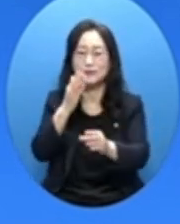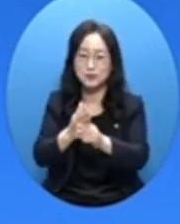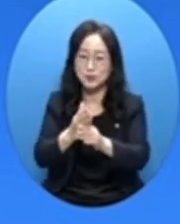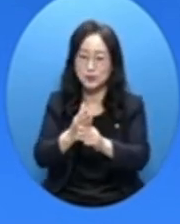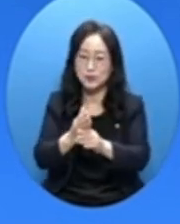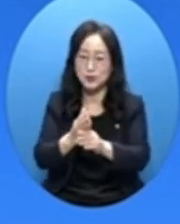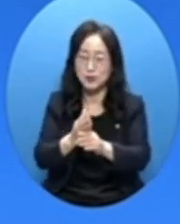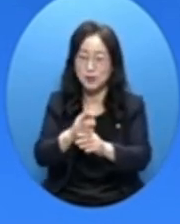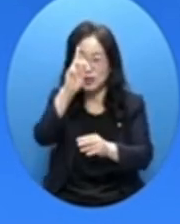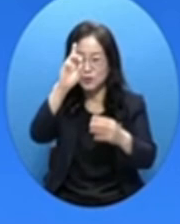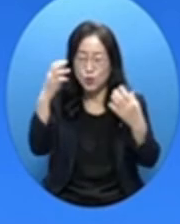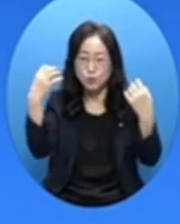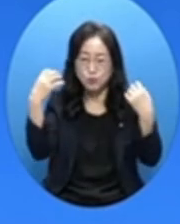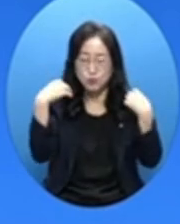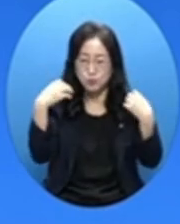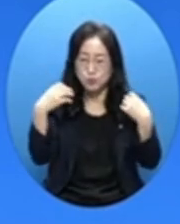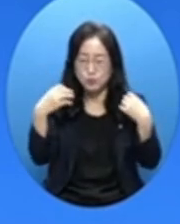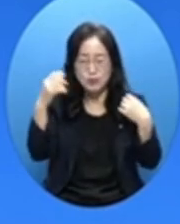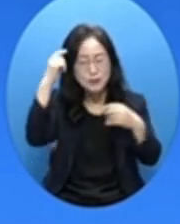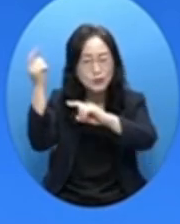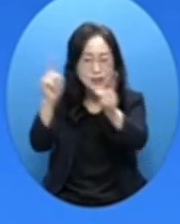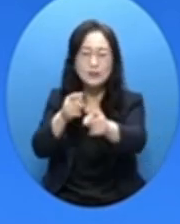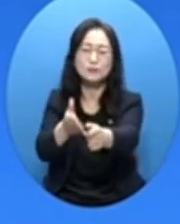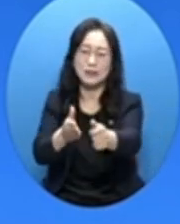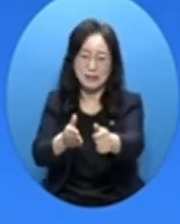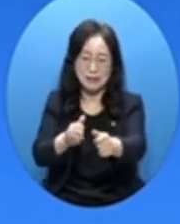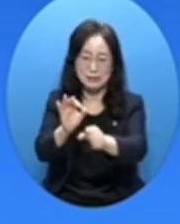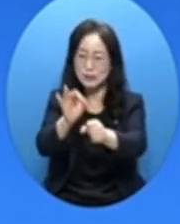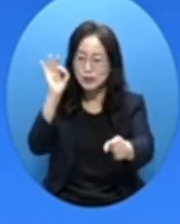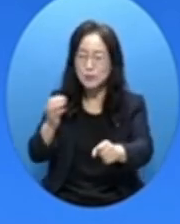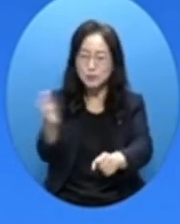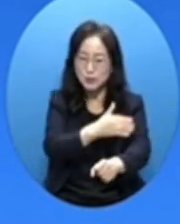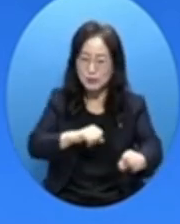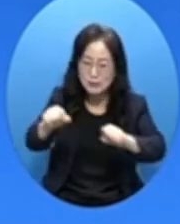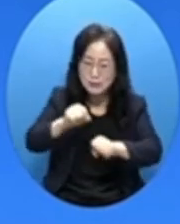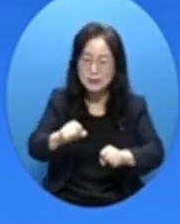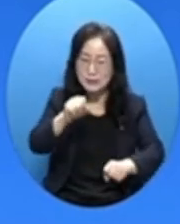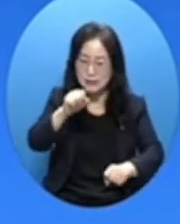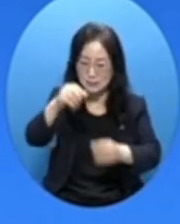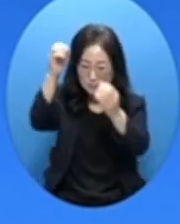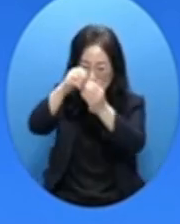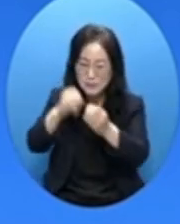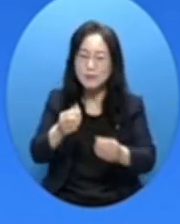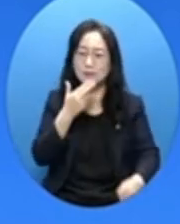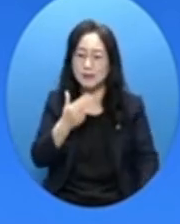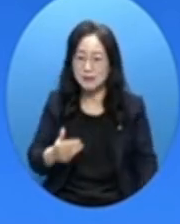정부가 정신 차려서 10년 전에 그 얘기를 들었더라면 지금 0.7까지 안 내려왔을 터인데